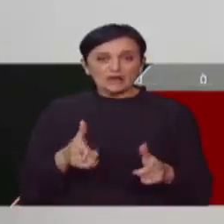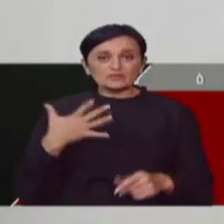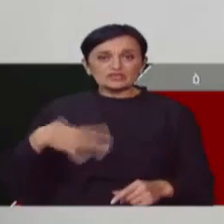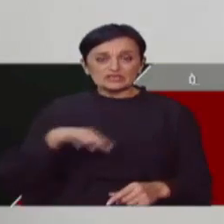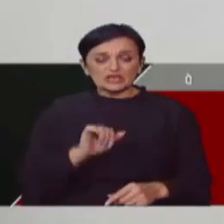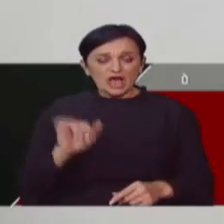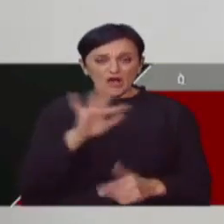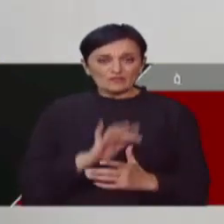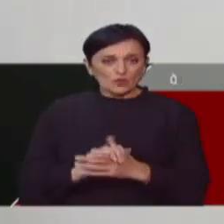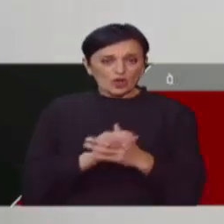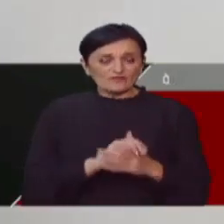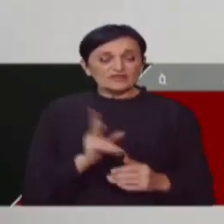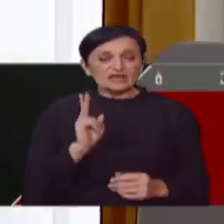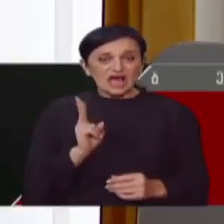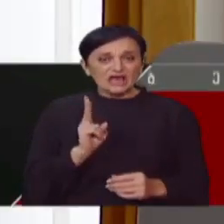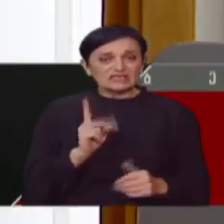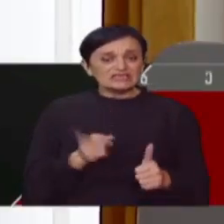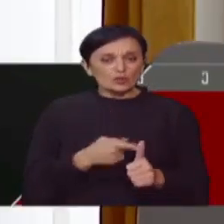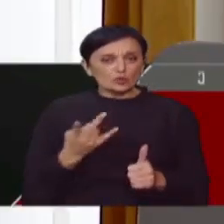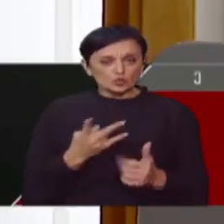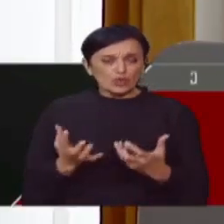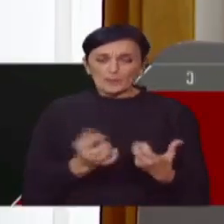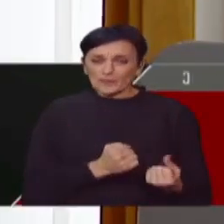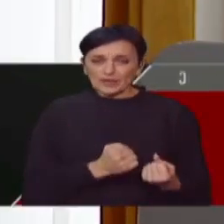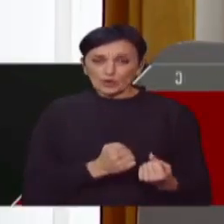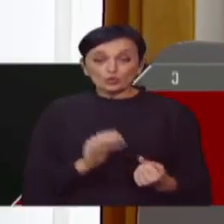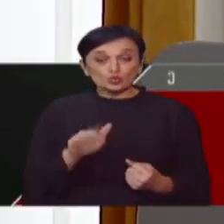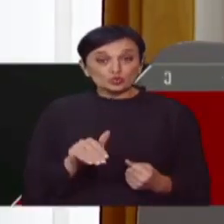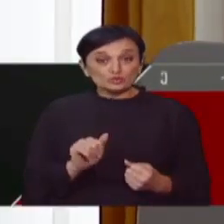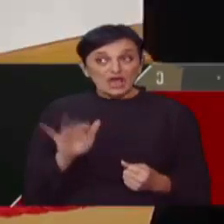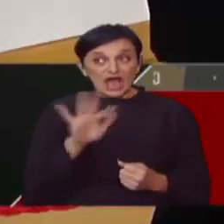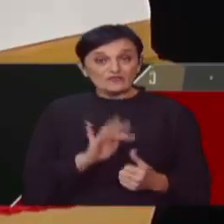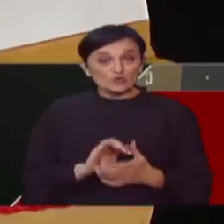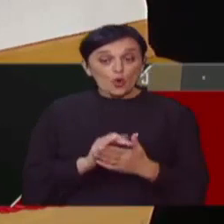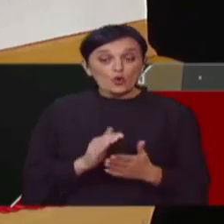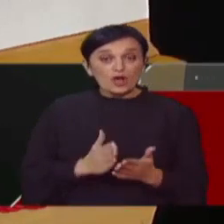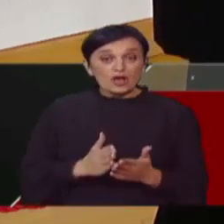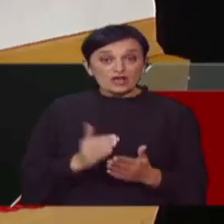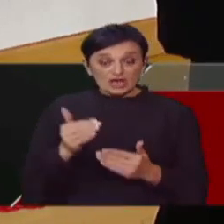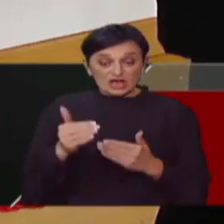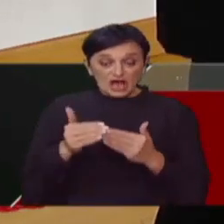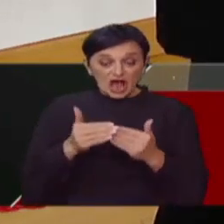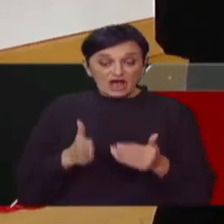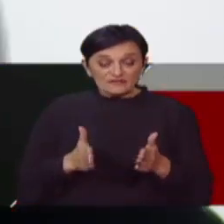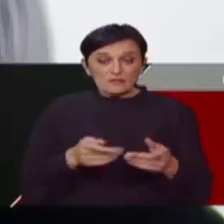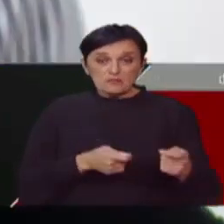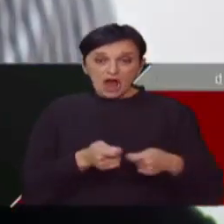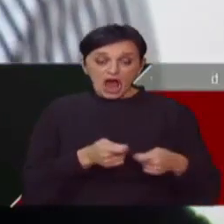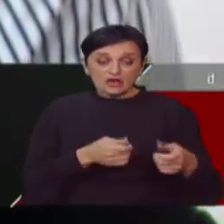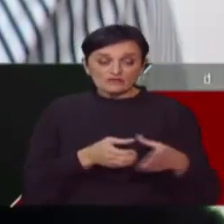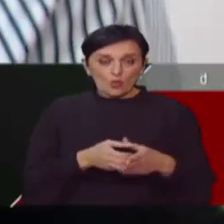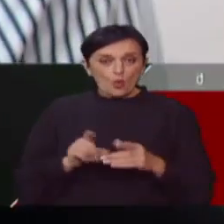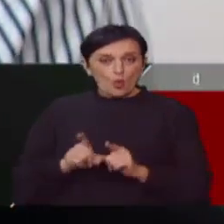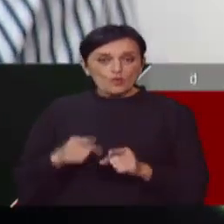საქართველოს ევროკავშირის კანდიდატი ქვეყნის სტატუსი უნდა მიიღოს, თუმცა ევროკავშირამდე მისასვლელ გზას მართველი გუნდი და